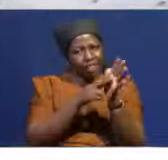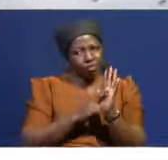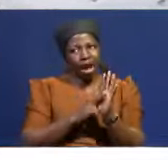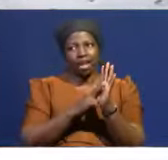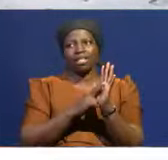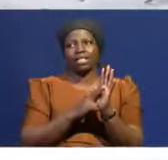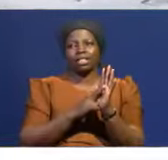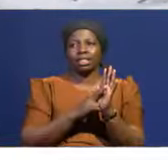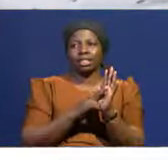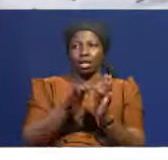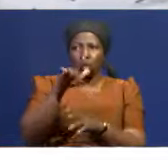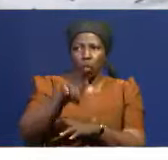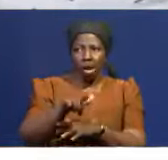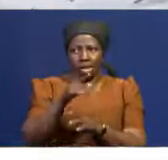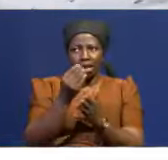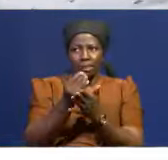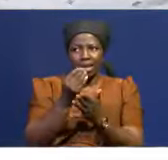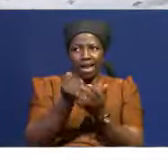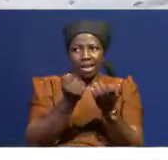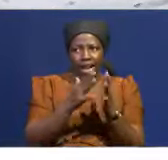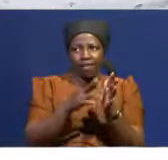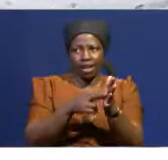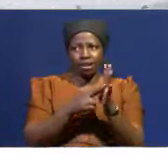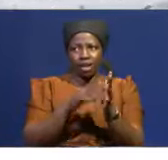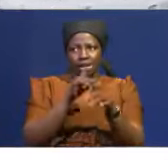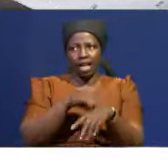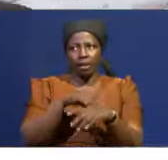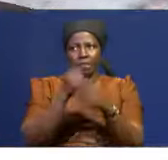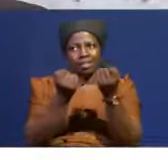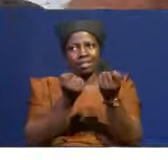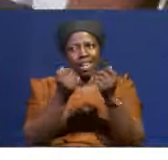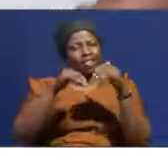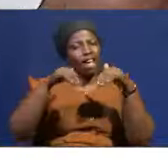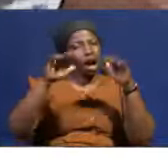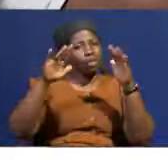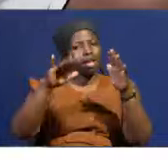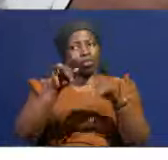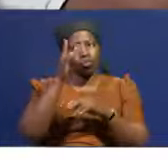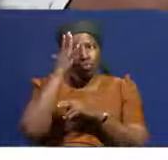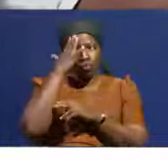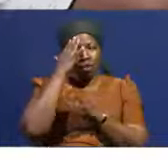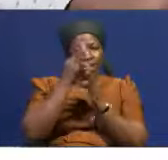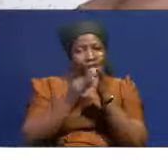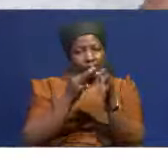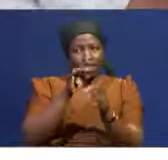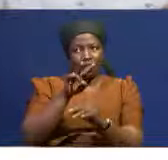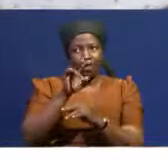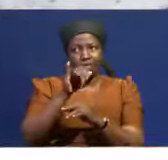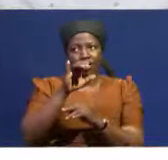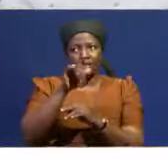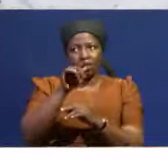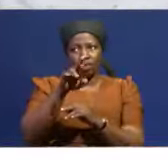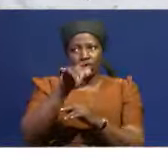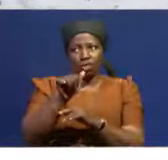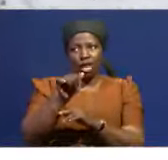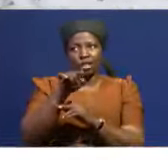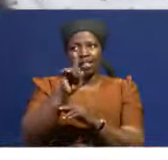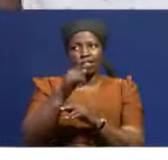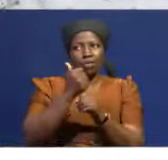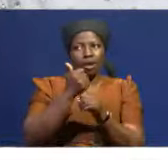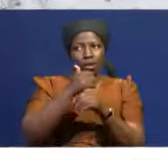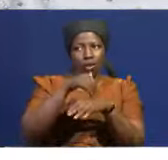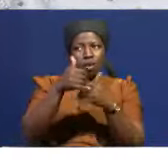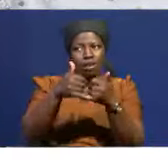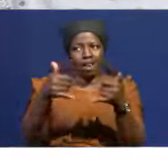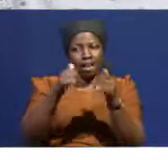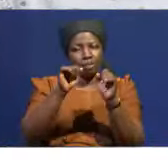a driver requires while he's driving outside? Well, you know, if Victoria was online, if you are speaking today, we could